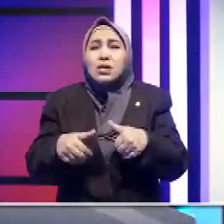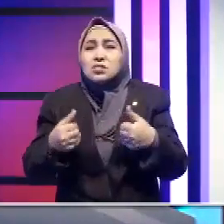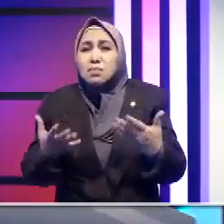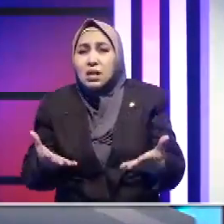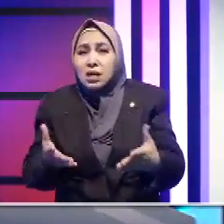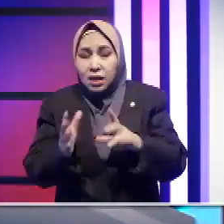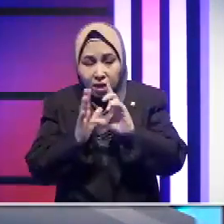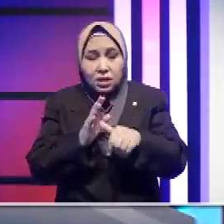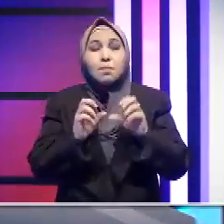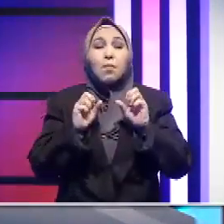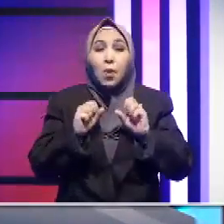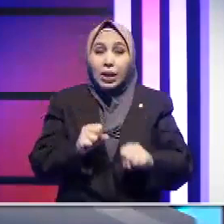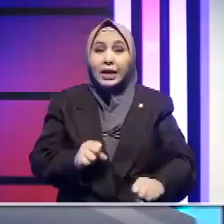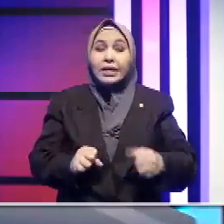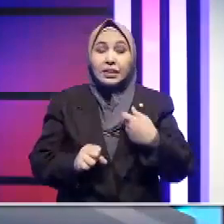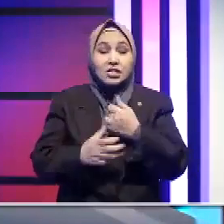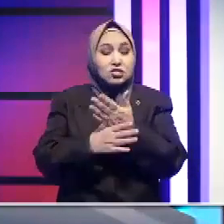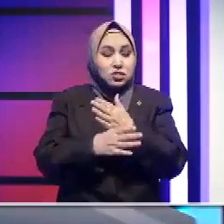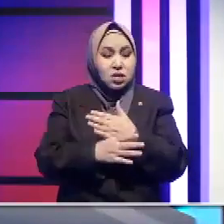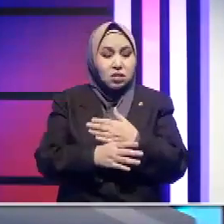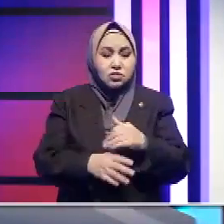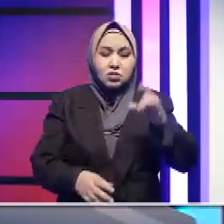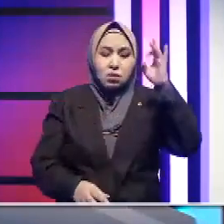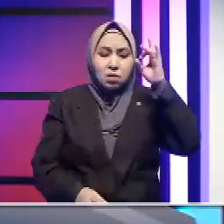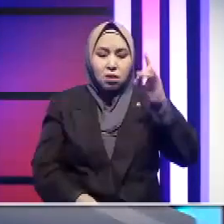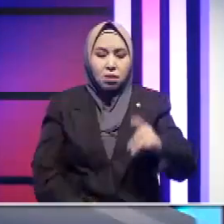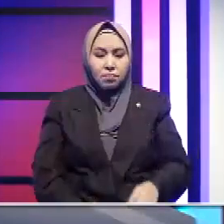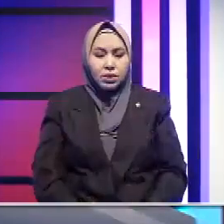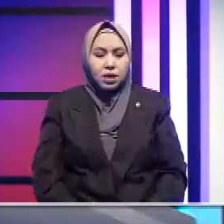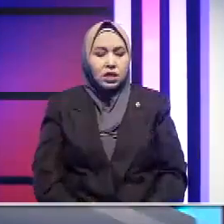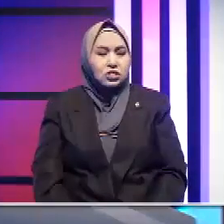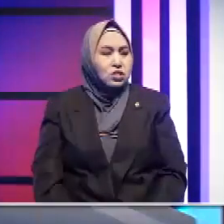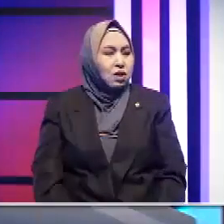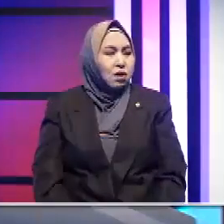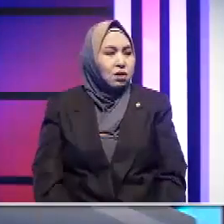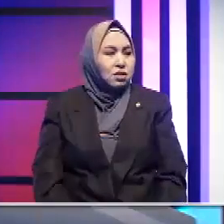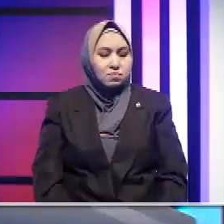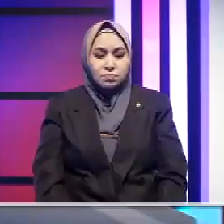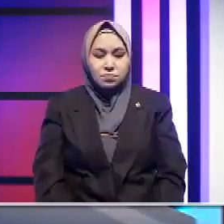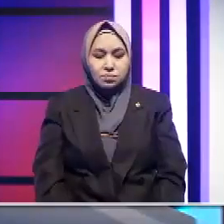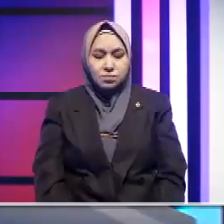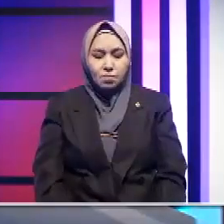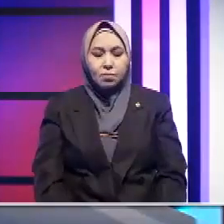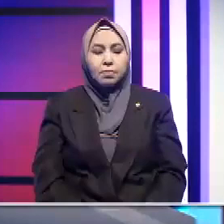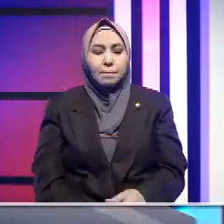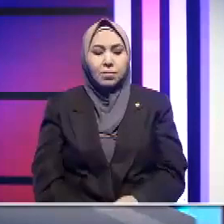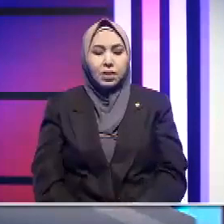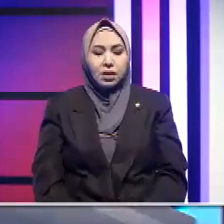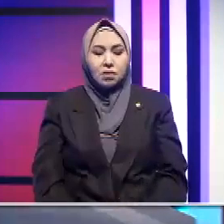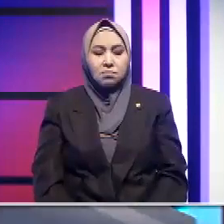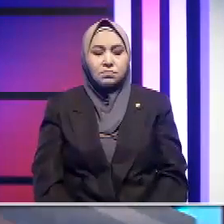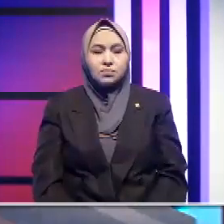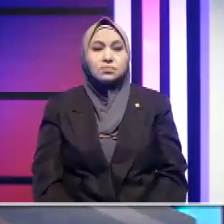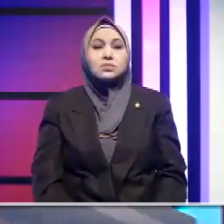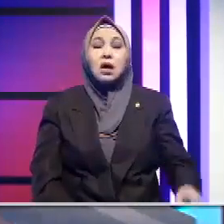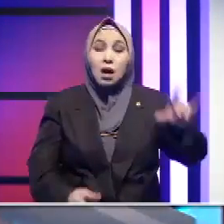Mungkin aja gila oleh sekjen ASEAN kita Insyaallah soal Insyirah halaman yang ke-500 96 audzubillahiminasyaitonirojim